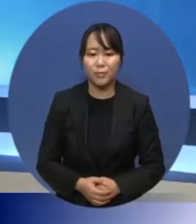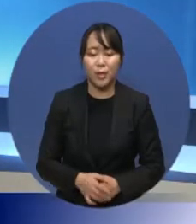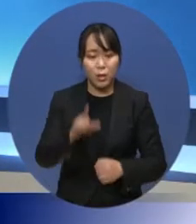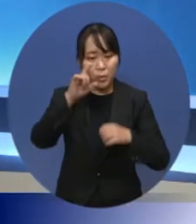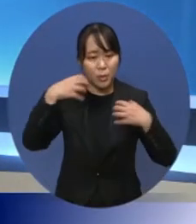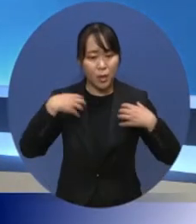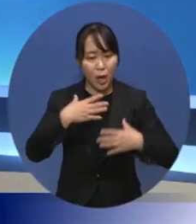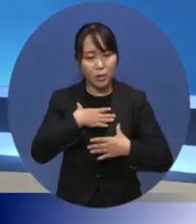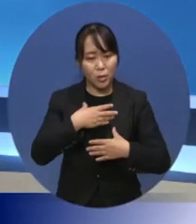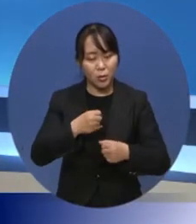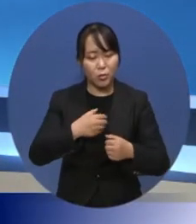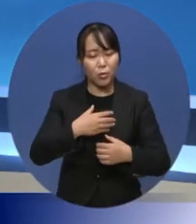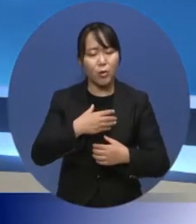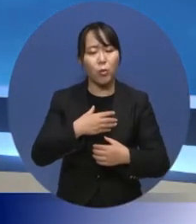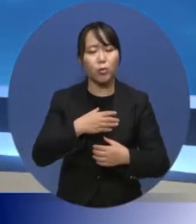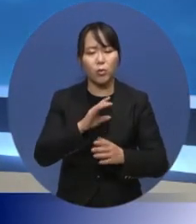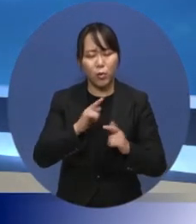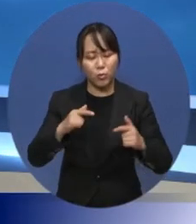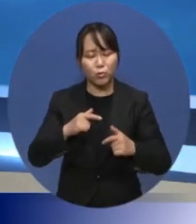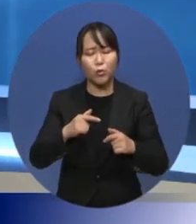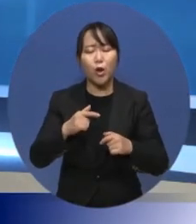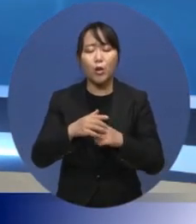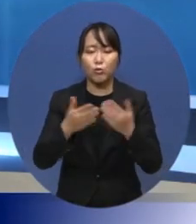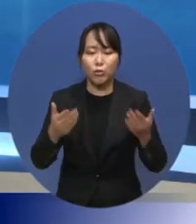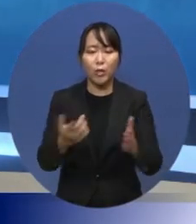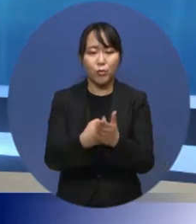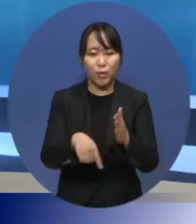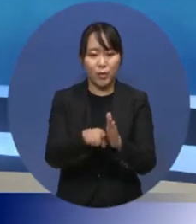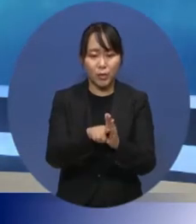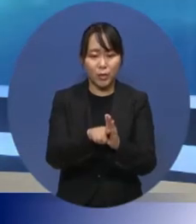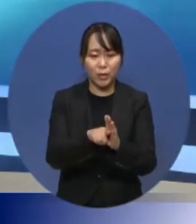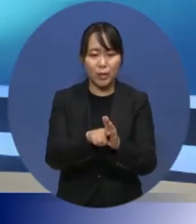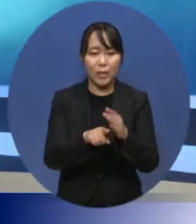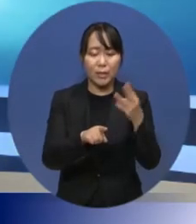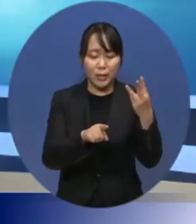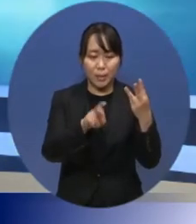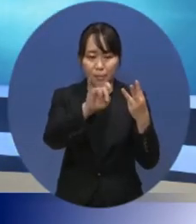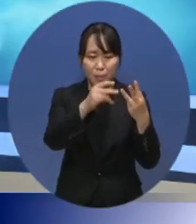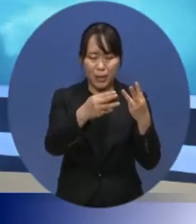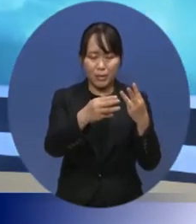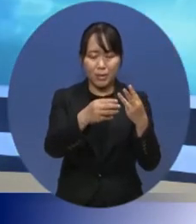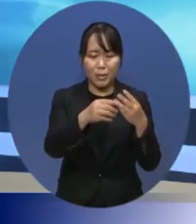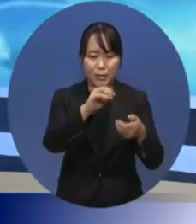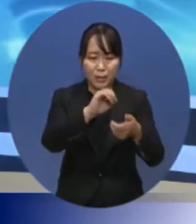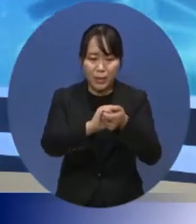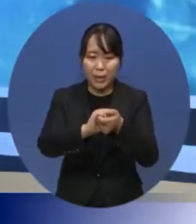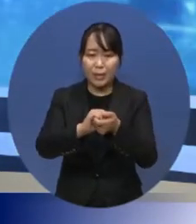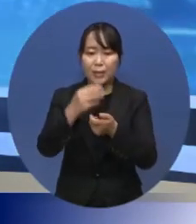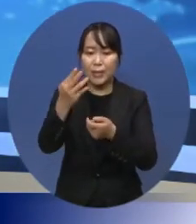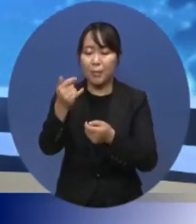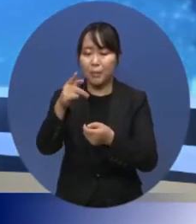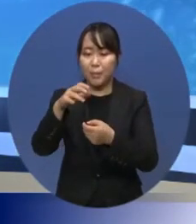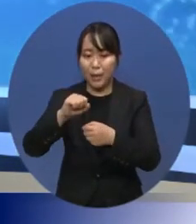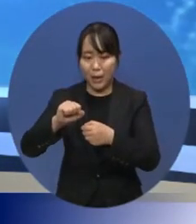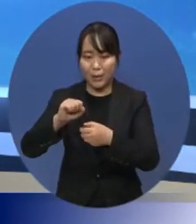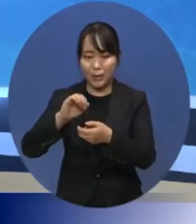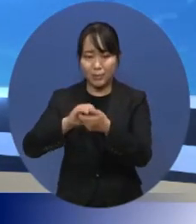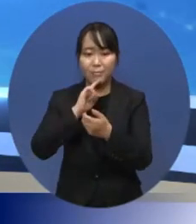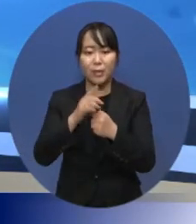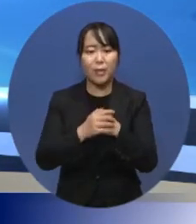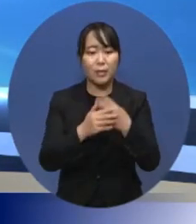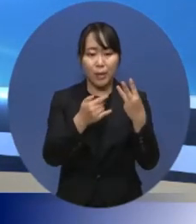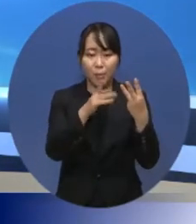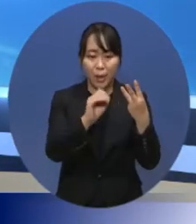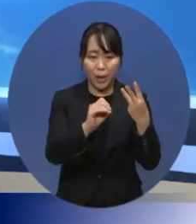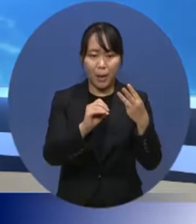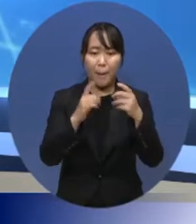정부에서 안전하고 여유로운 휴가를 위해 3일 제한, 삼행 삼금 휴가를 제안했는데요. 삼행, 즉